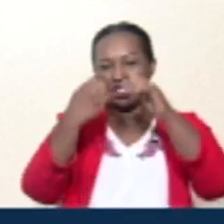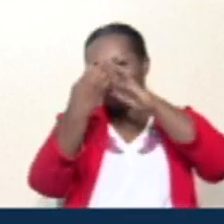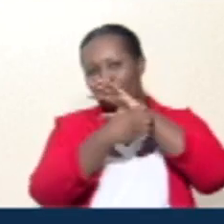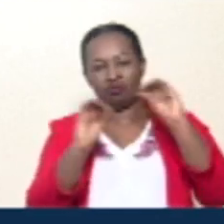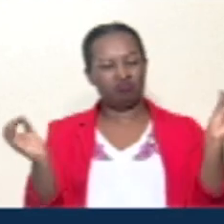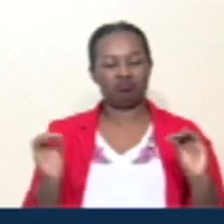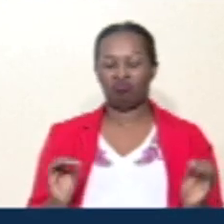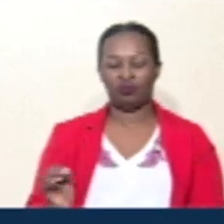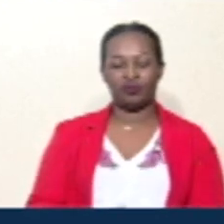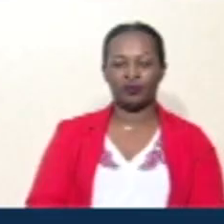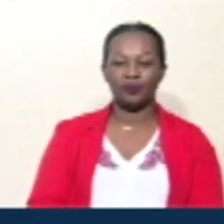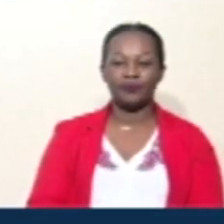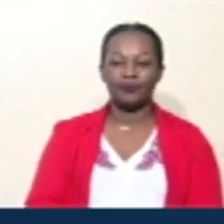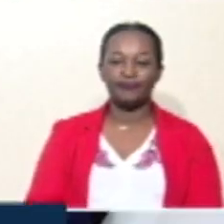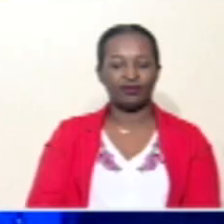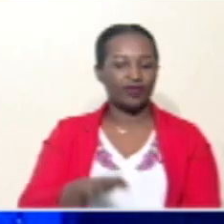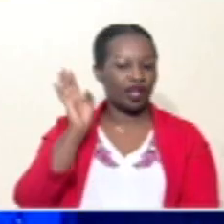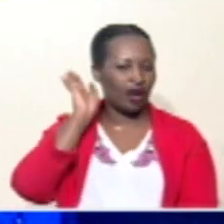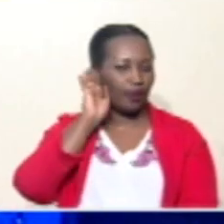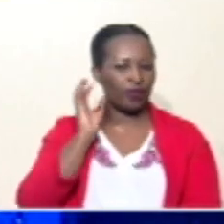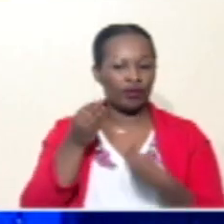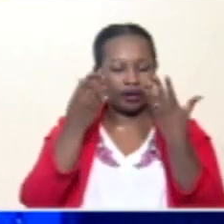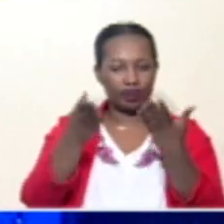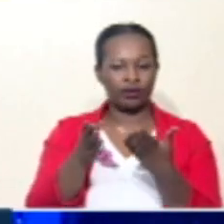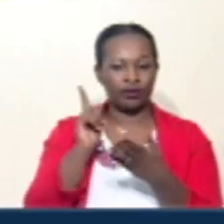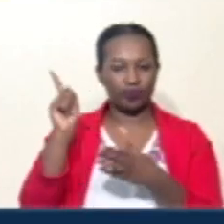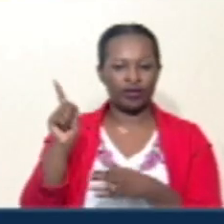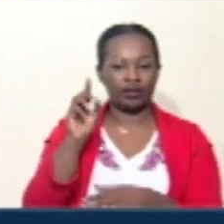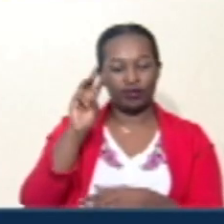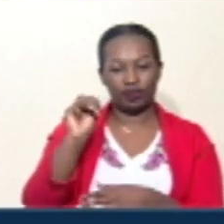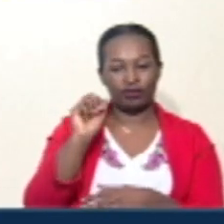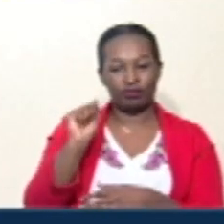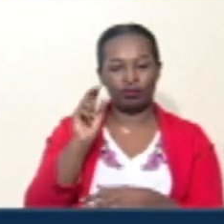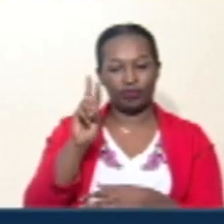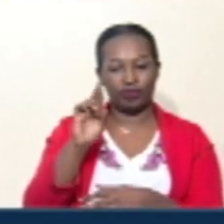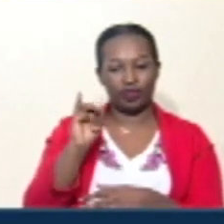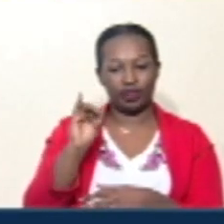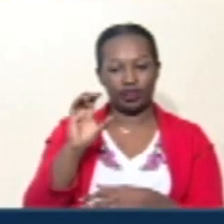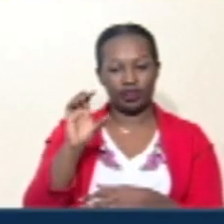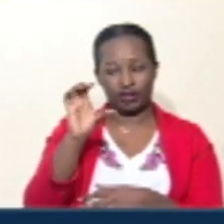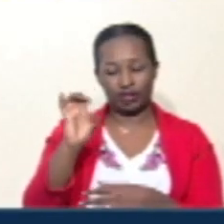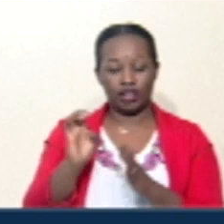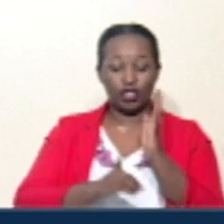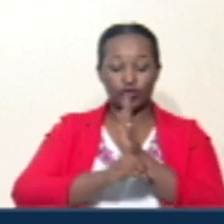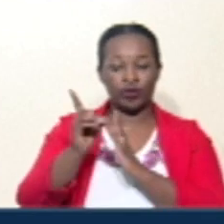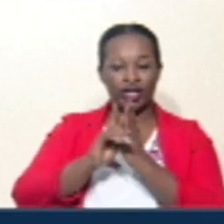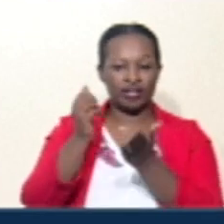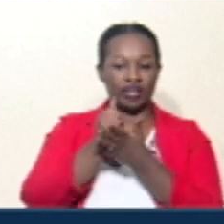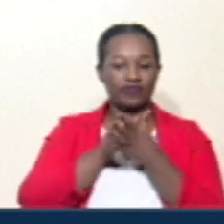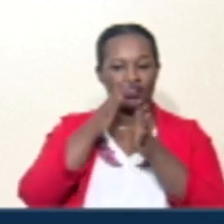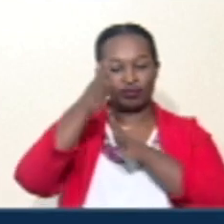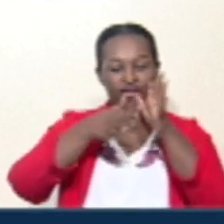Robert Byiringiro mu karere ka Musanze. Ni amakuru mwagejweho nanjye Uwera Jean Maurice na Shimwe Dorcas yadufashije mu rurimi